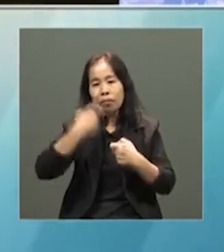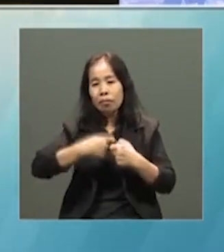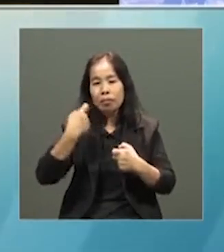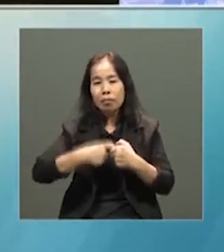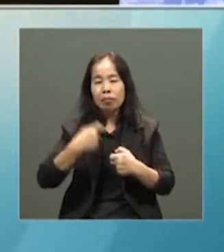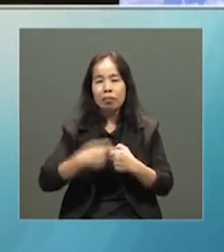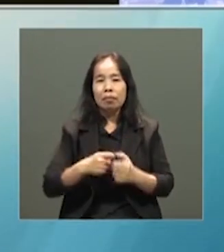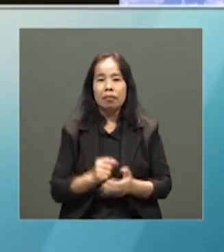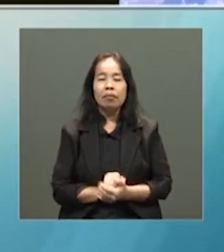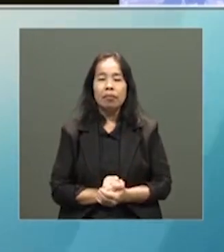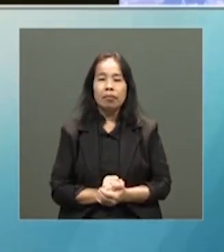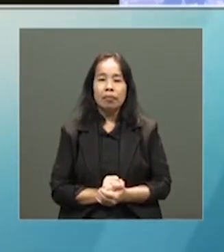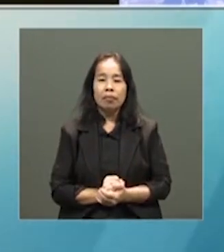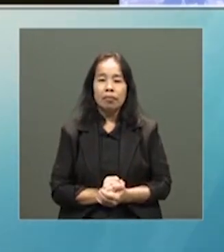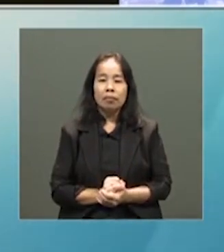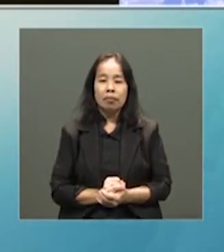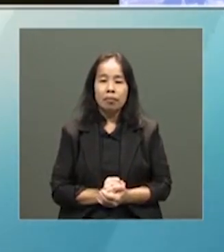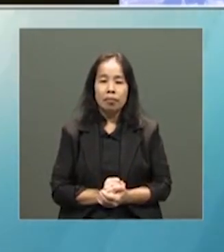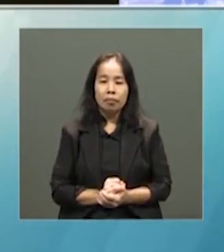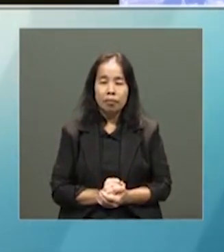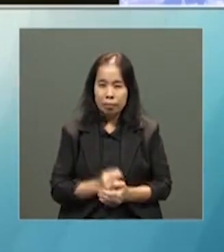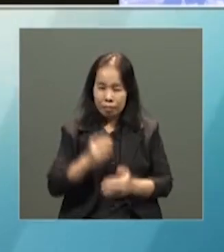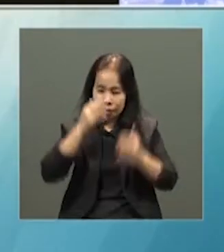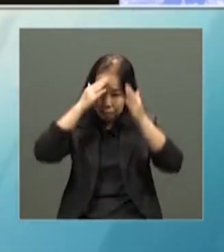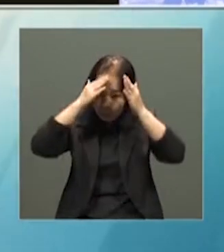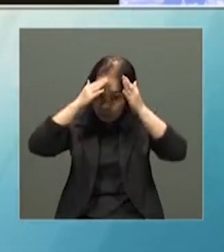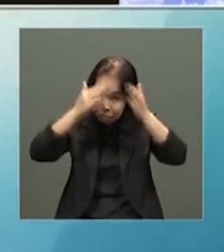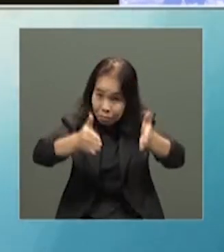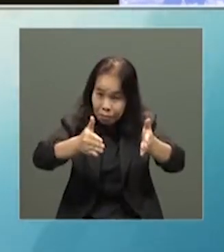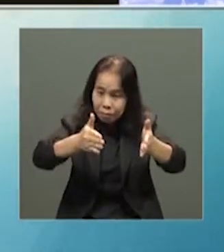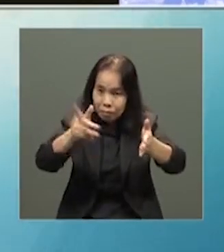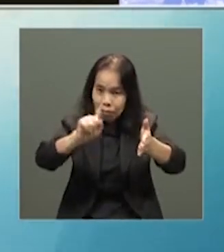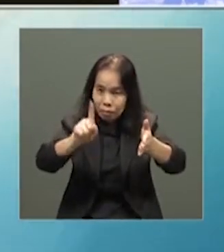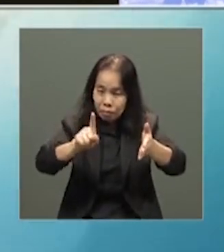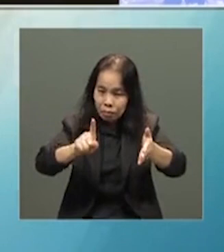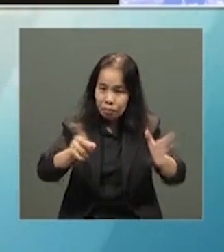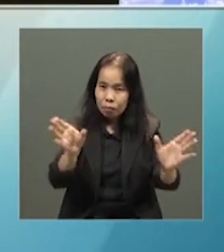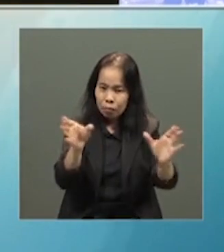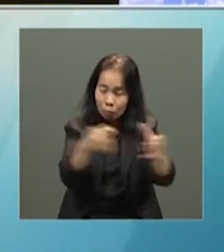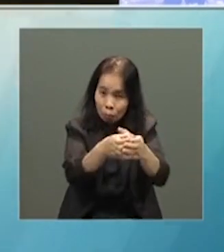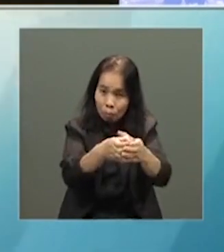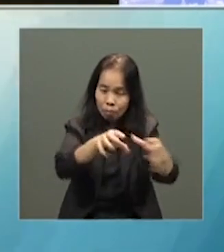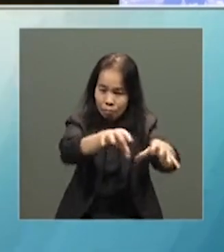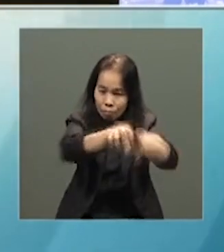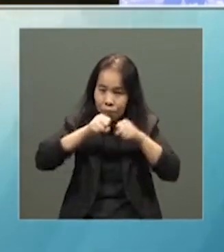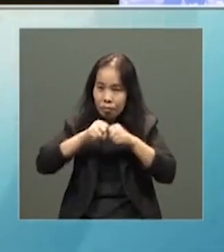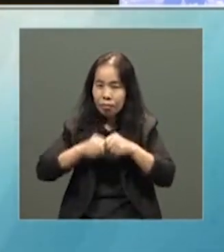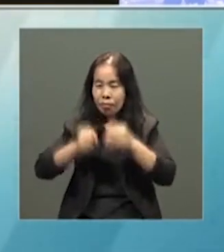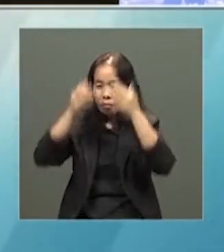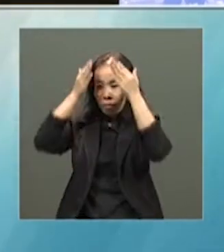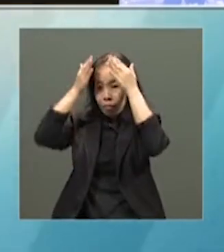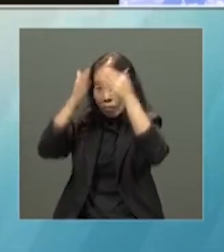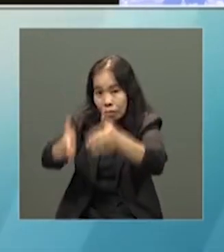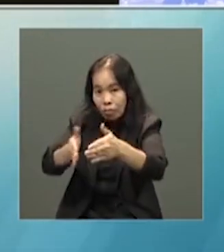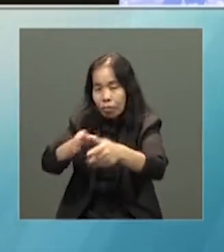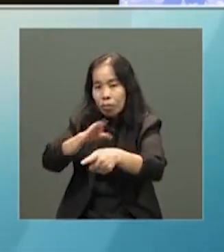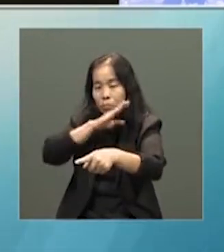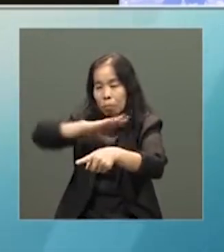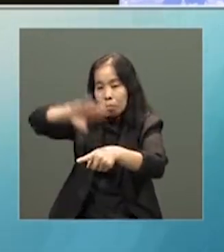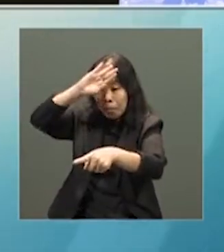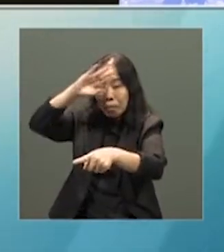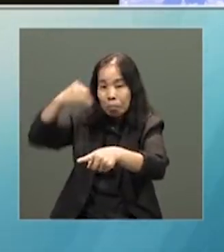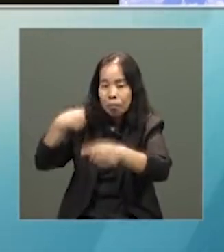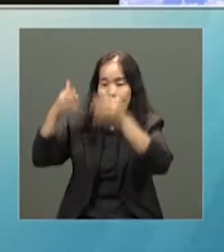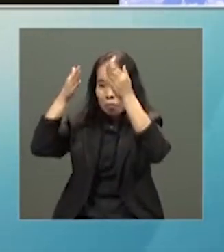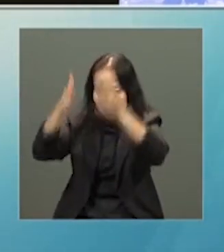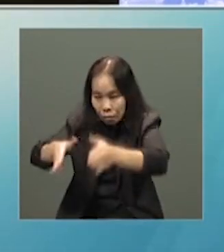ครับสู้หาที่กลุ่มที่กลุ่มก้อนที่เขามีเฉพาะเจาะจง มีคนหนึ่งคนป่วยแล้วก็ขีดวงไปอย่าง